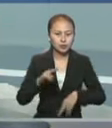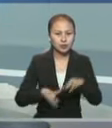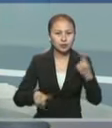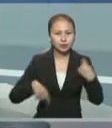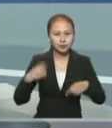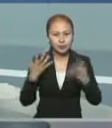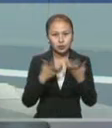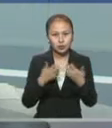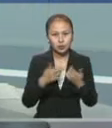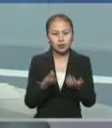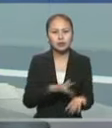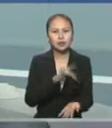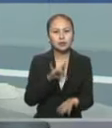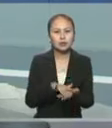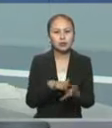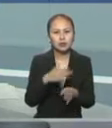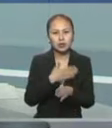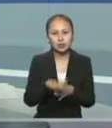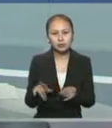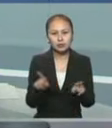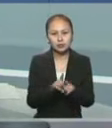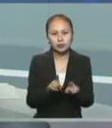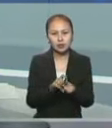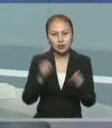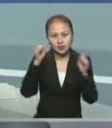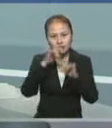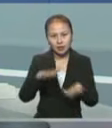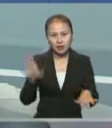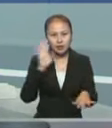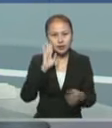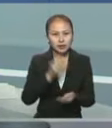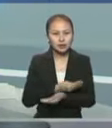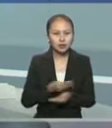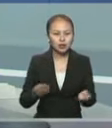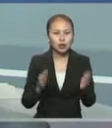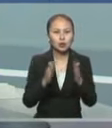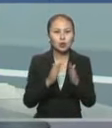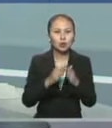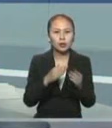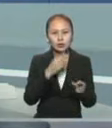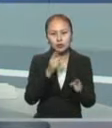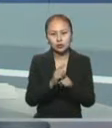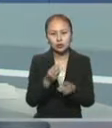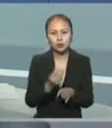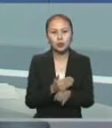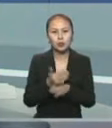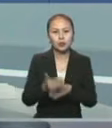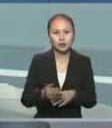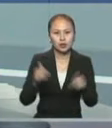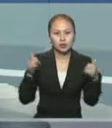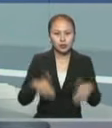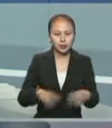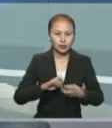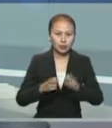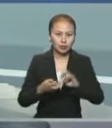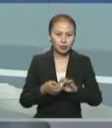шығындар есептелуде. Бүгінде қаланың негізгі бөлігіне жарық пен су берілді. Қалған біраз үйлердің зәрулігі кешке дейін шешіледі деп сендірді